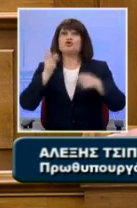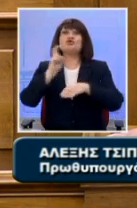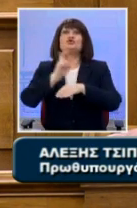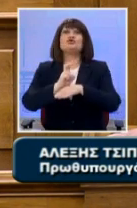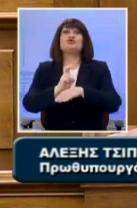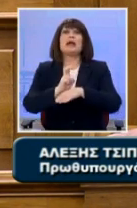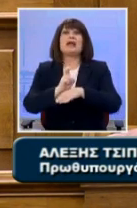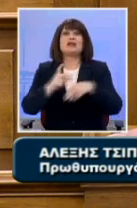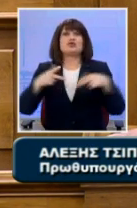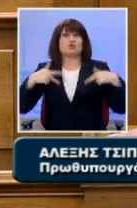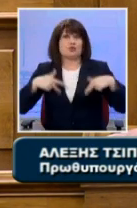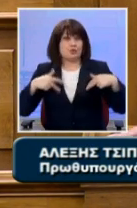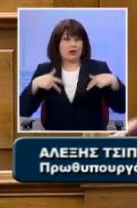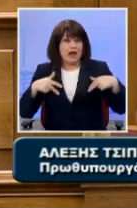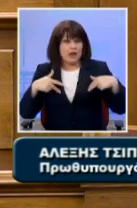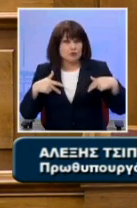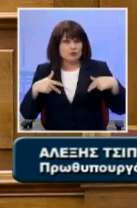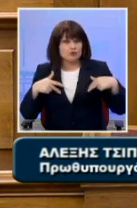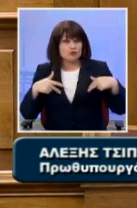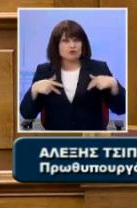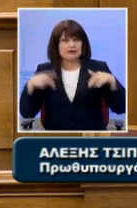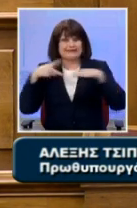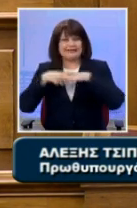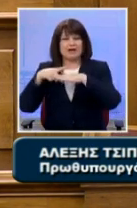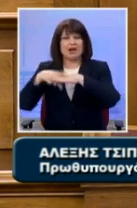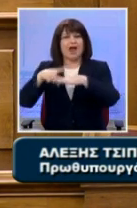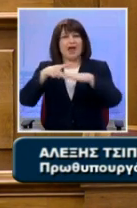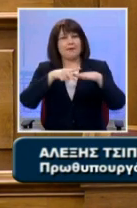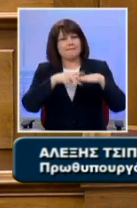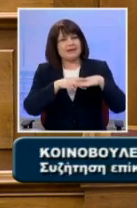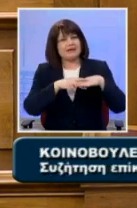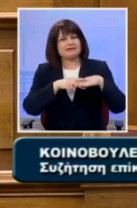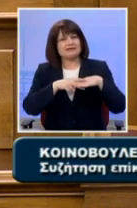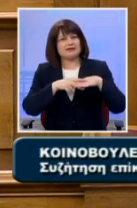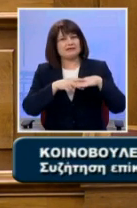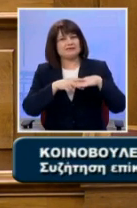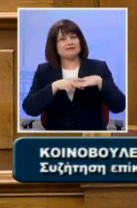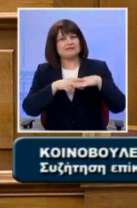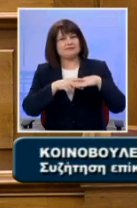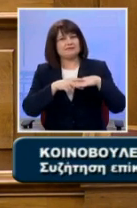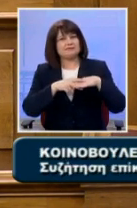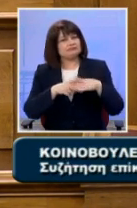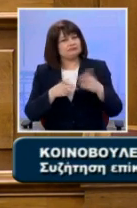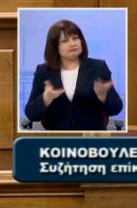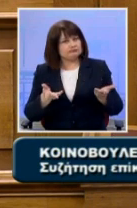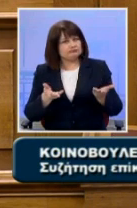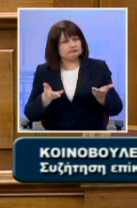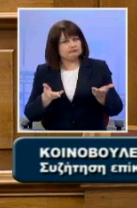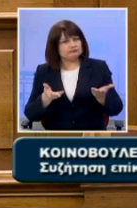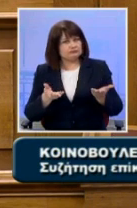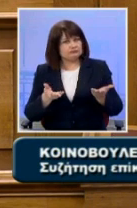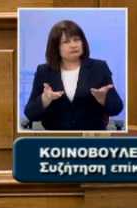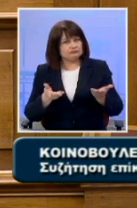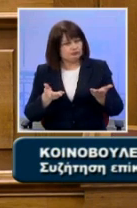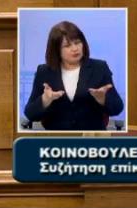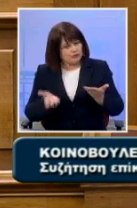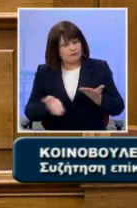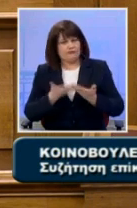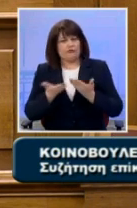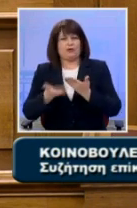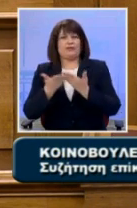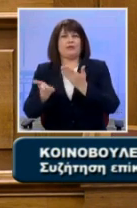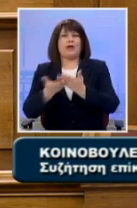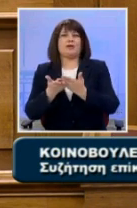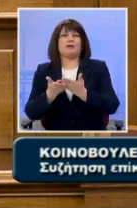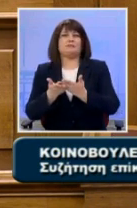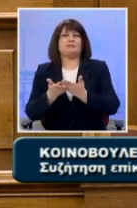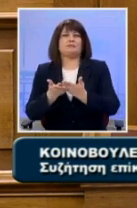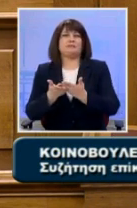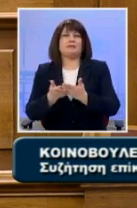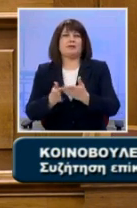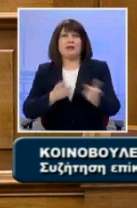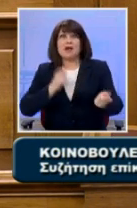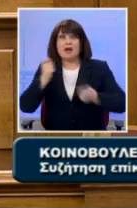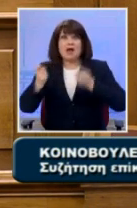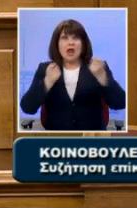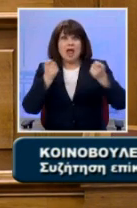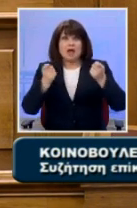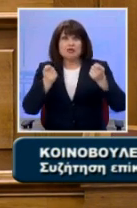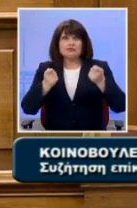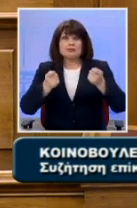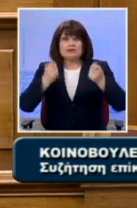το κράτος και με τις τράπεζες που στηρίζει, αιμοδοτεί το κράτος με χρέη τα οποία βαρύνουν τον ελληνικό